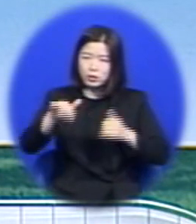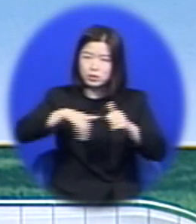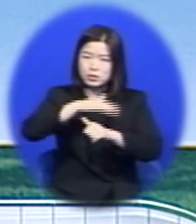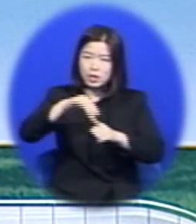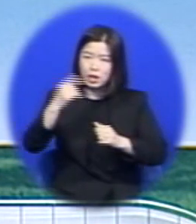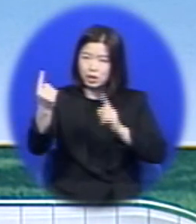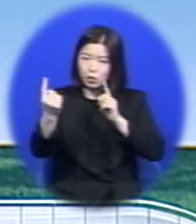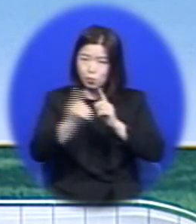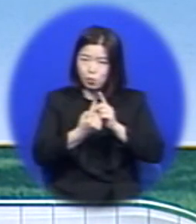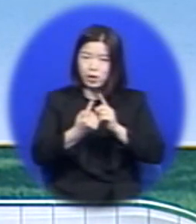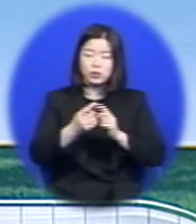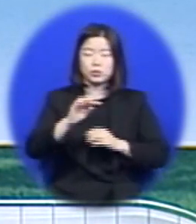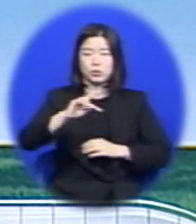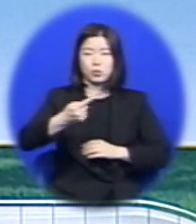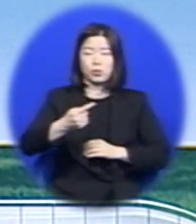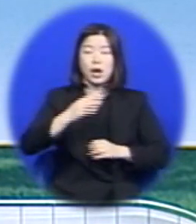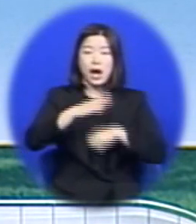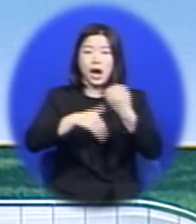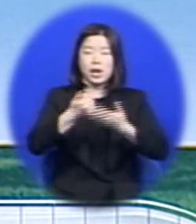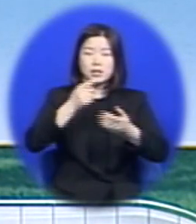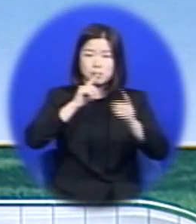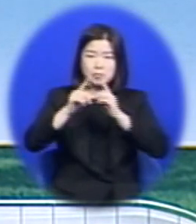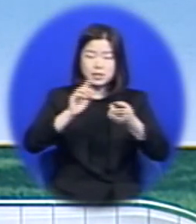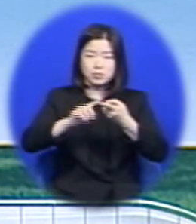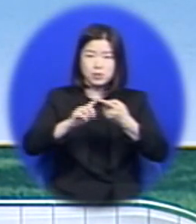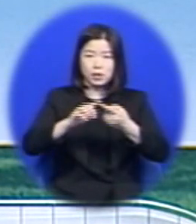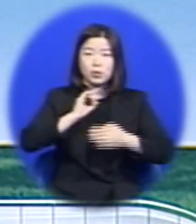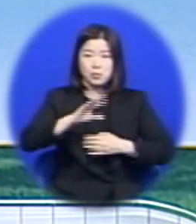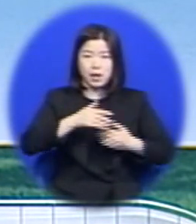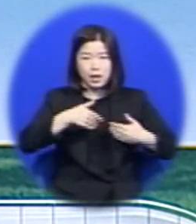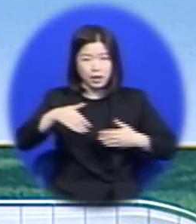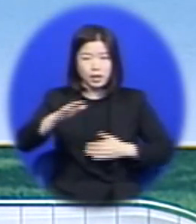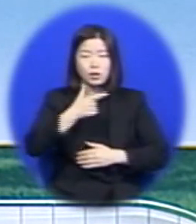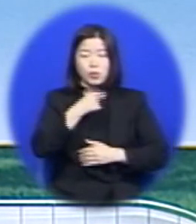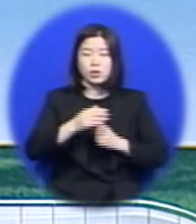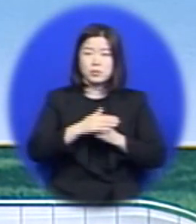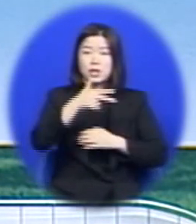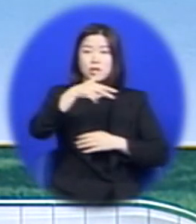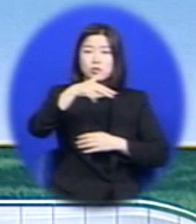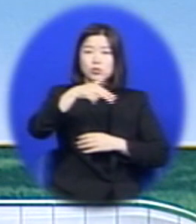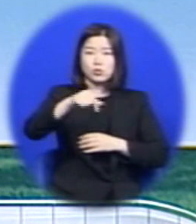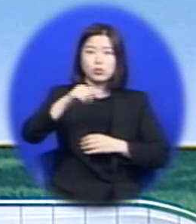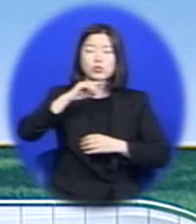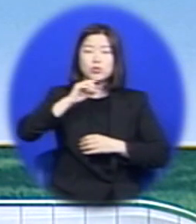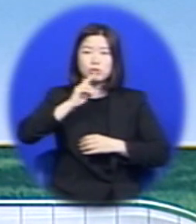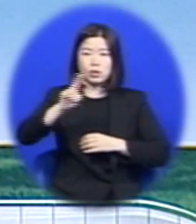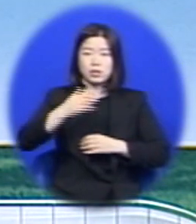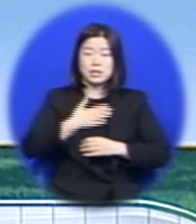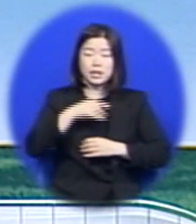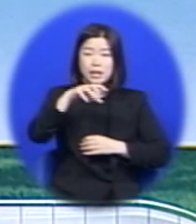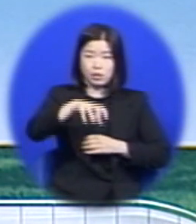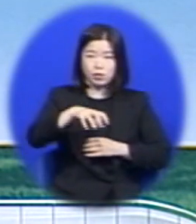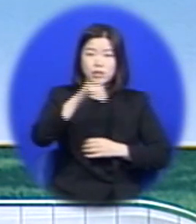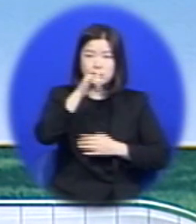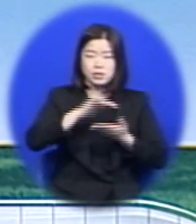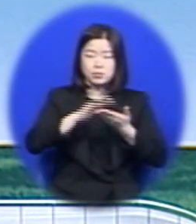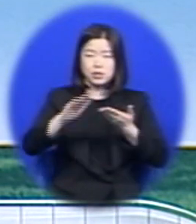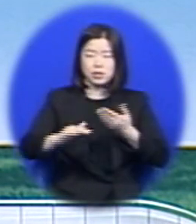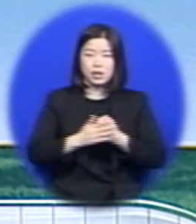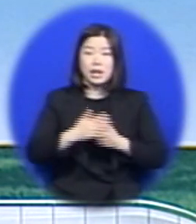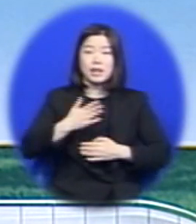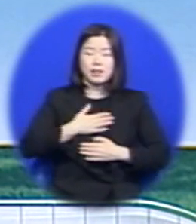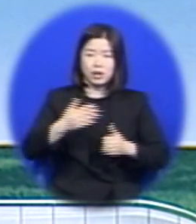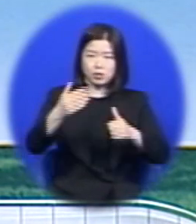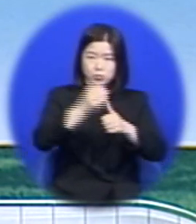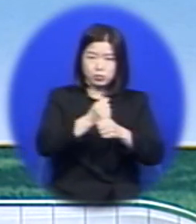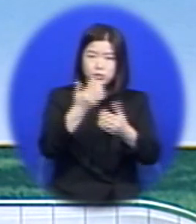올지라도 하나님의 말씀대로만 나아갈 수 있게 되기 원합니다. 주여, 제가 여기 있습니다. 나를